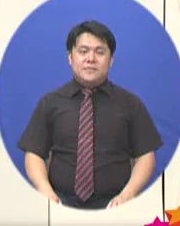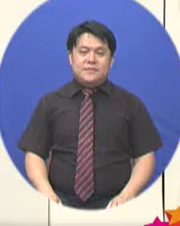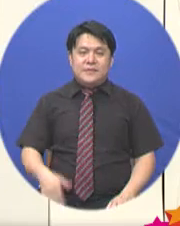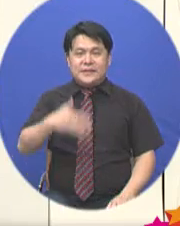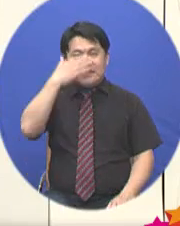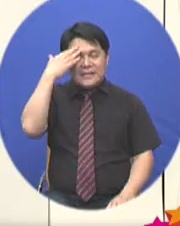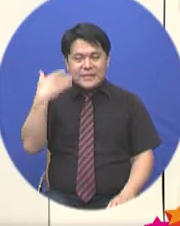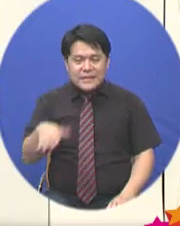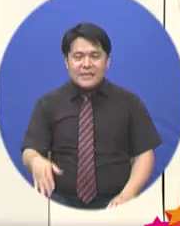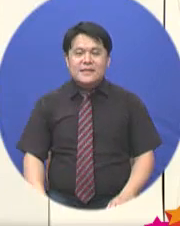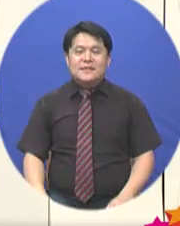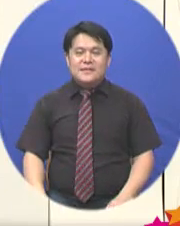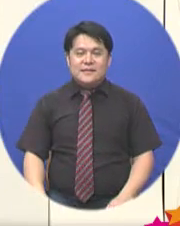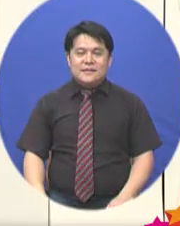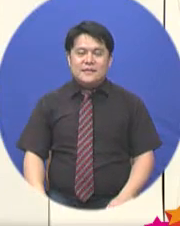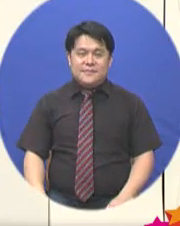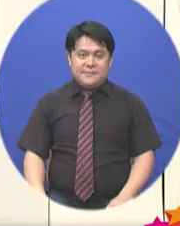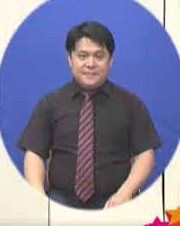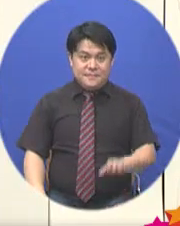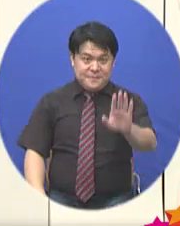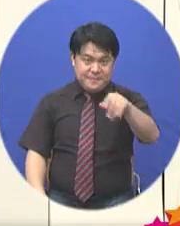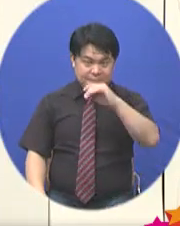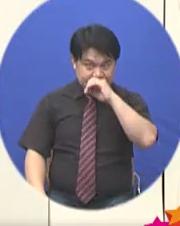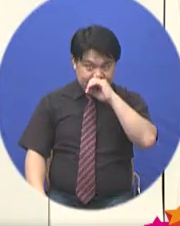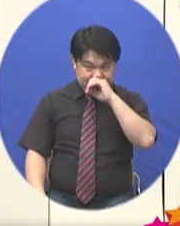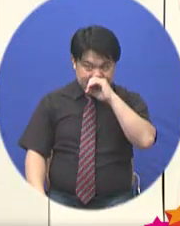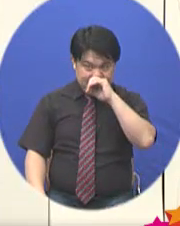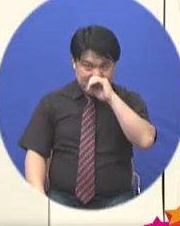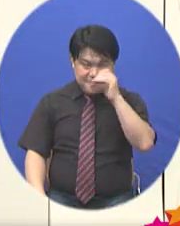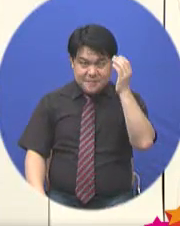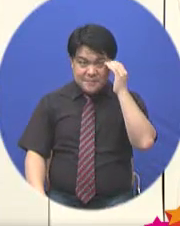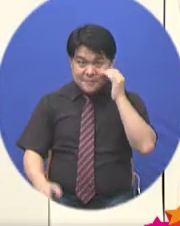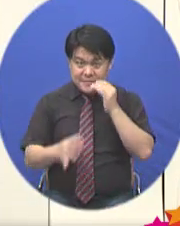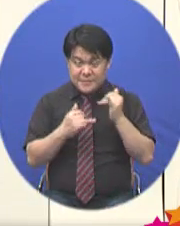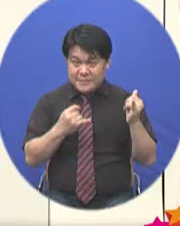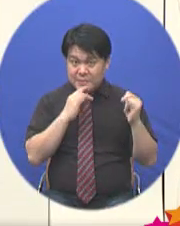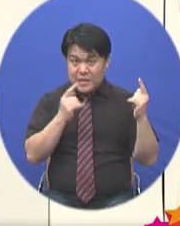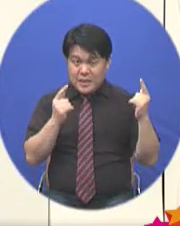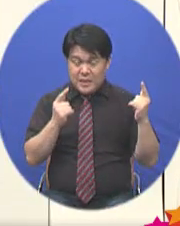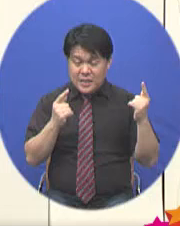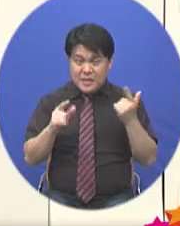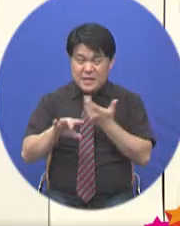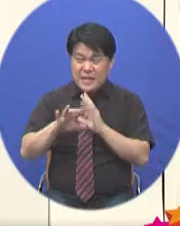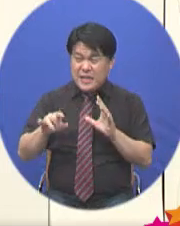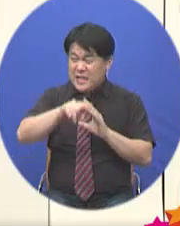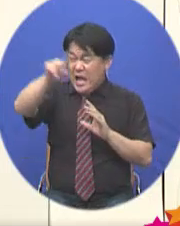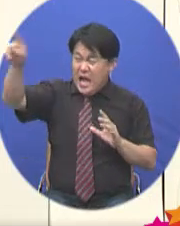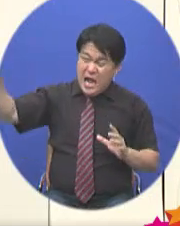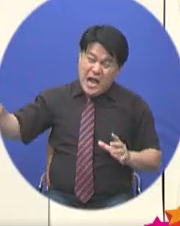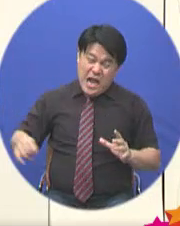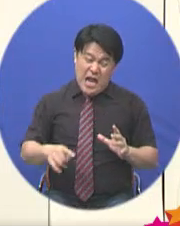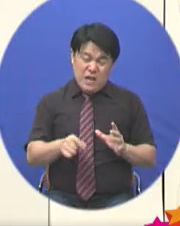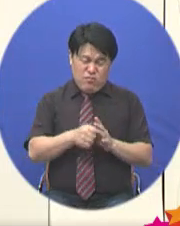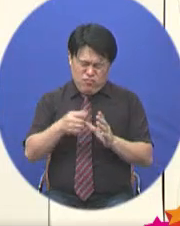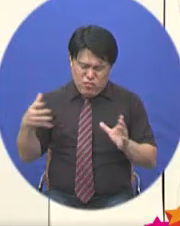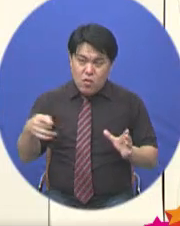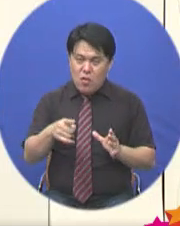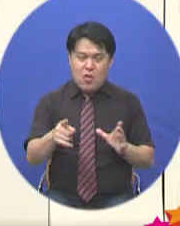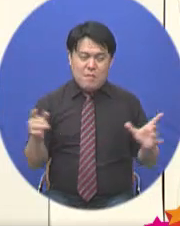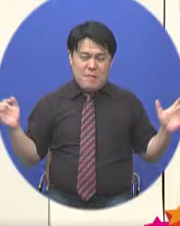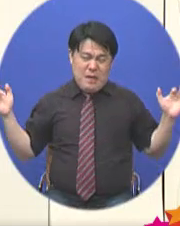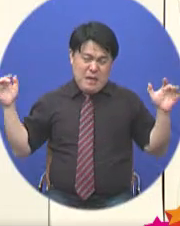보면 좀 다행이에요. 그렇죠. 뭐. 저희 그 한국 분들만 가시는 게 아니라 예. 워낙에 외국에서도